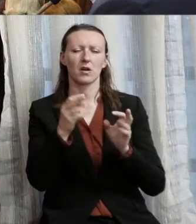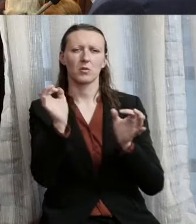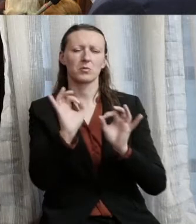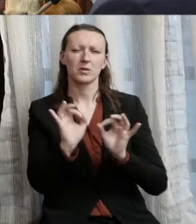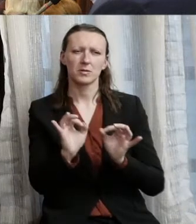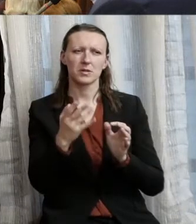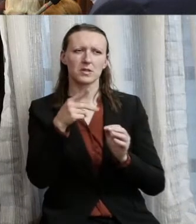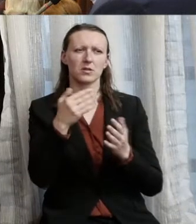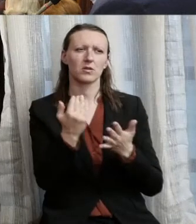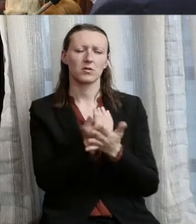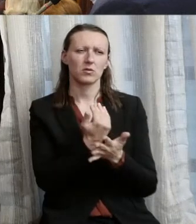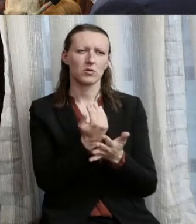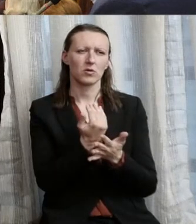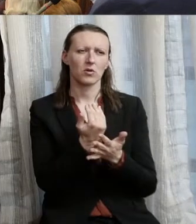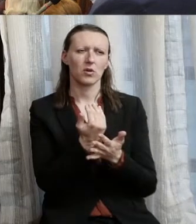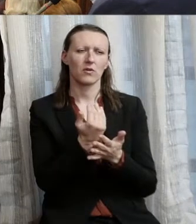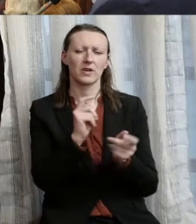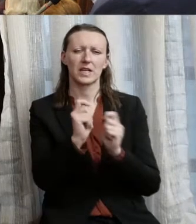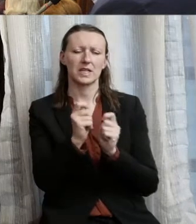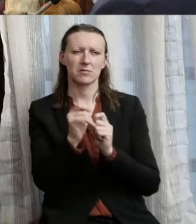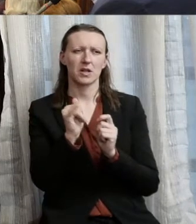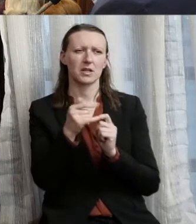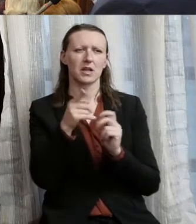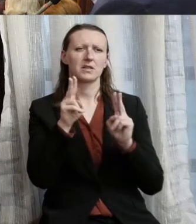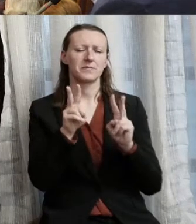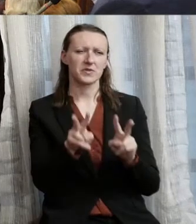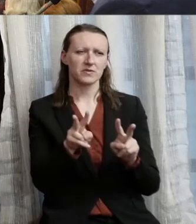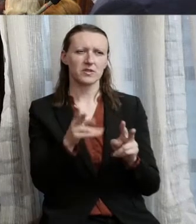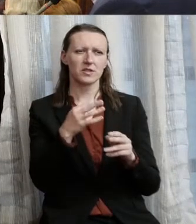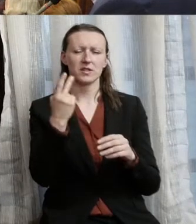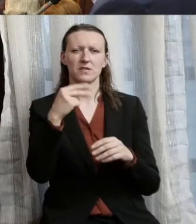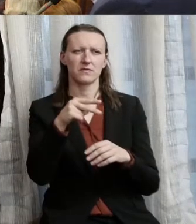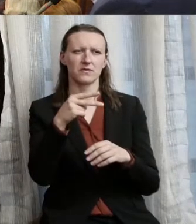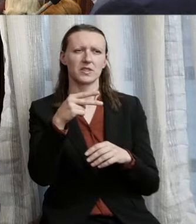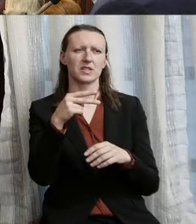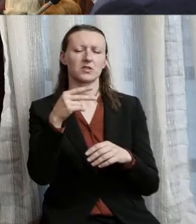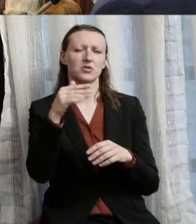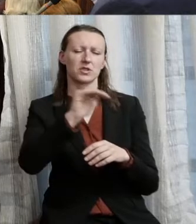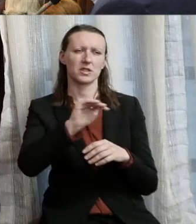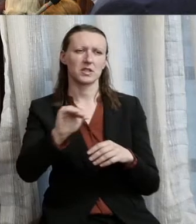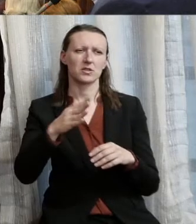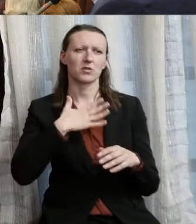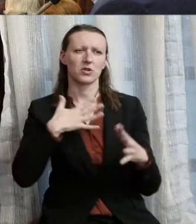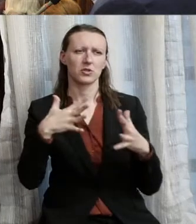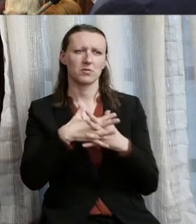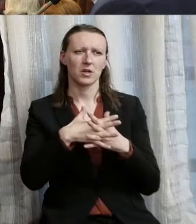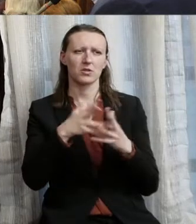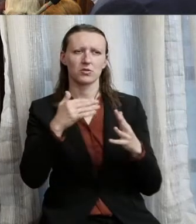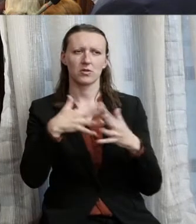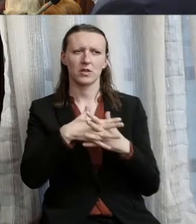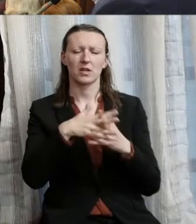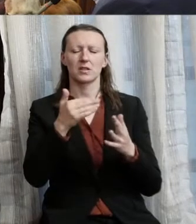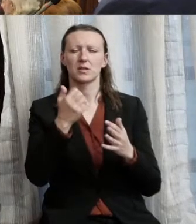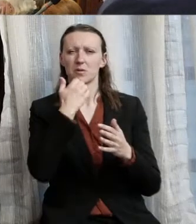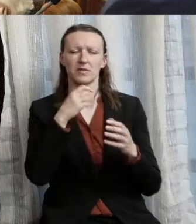se priprema za te nove izmjene, s obzirom da zaista za 2000 djece u našem gradu, što u gradskim